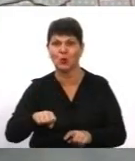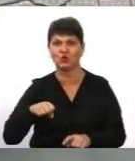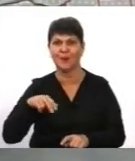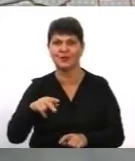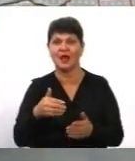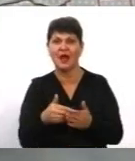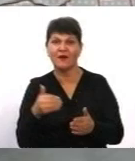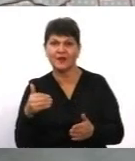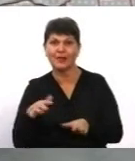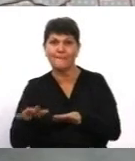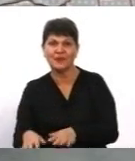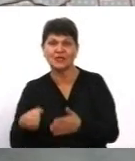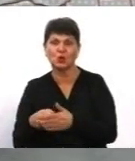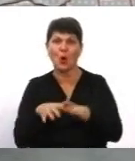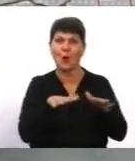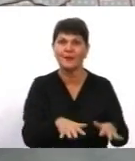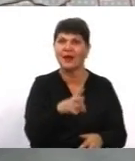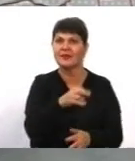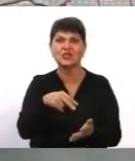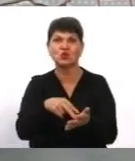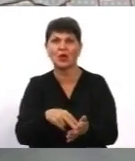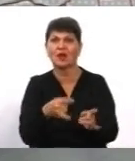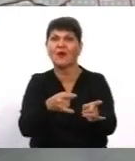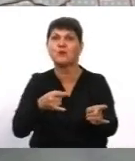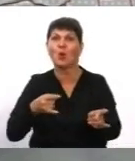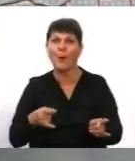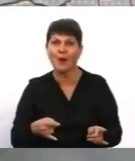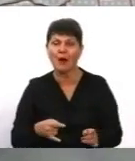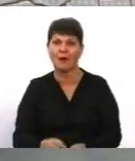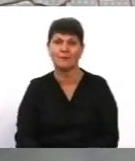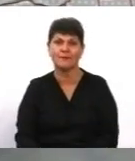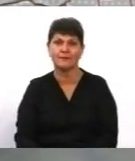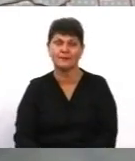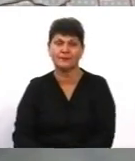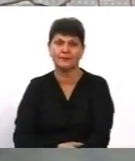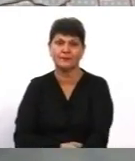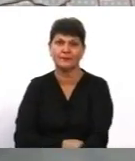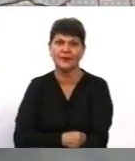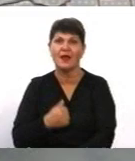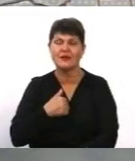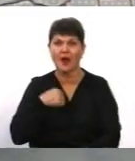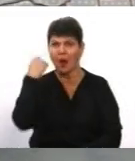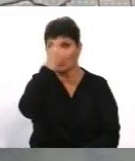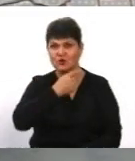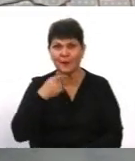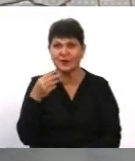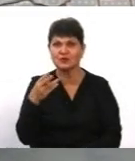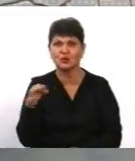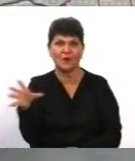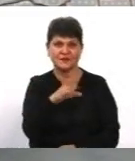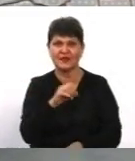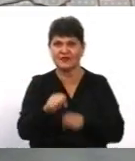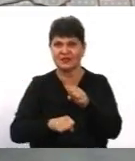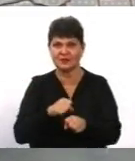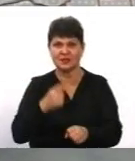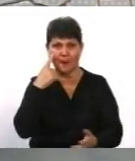до точки, не стояти в корках. Ну, я особисто, я думаю, всі велосипедисти пересвідчилися